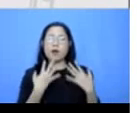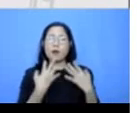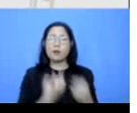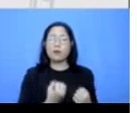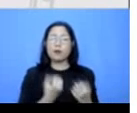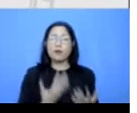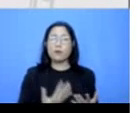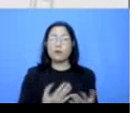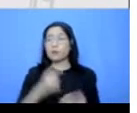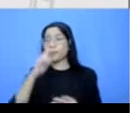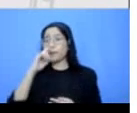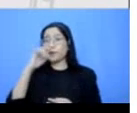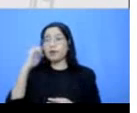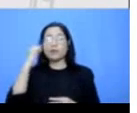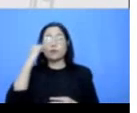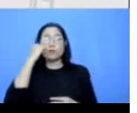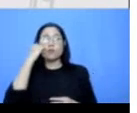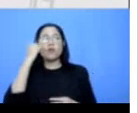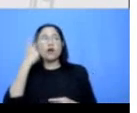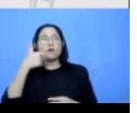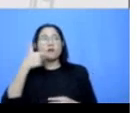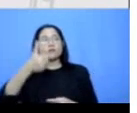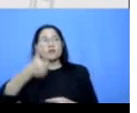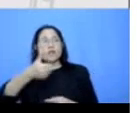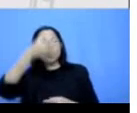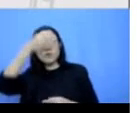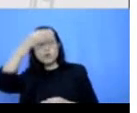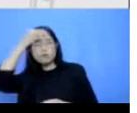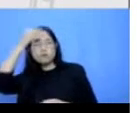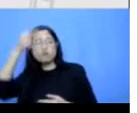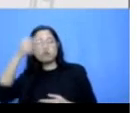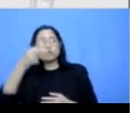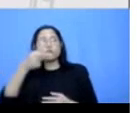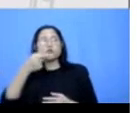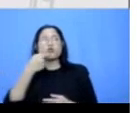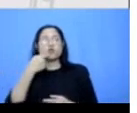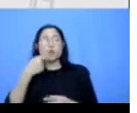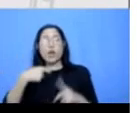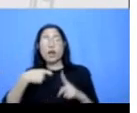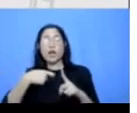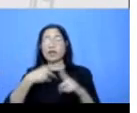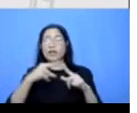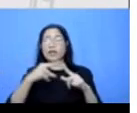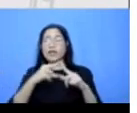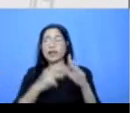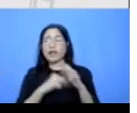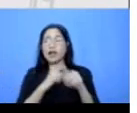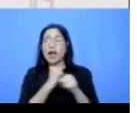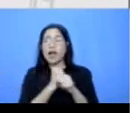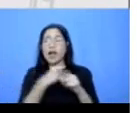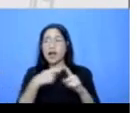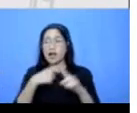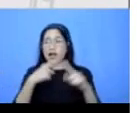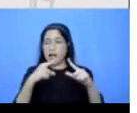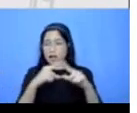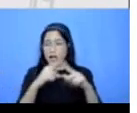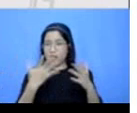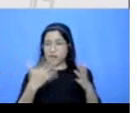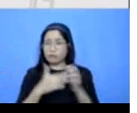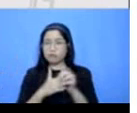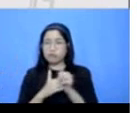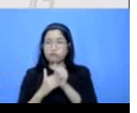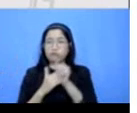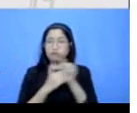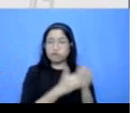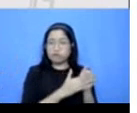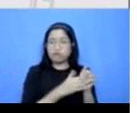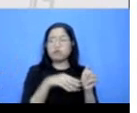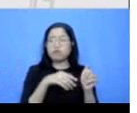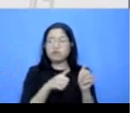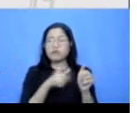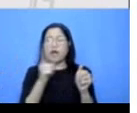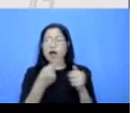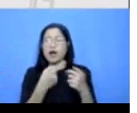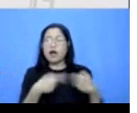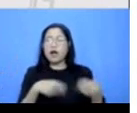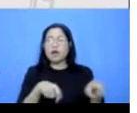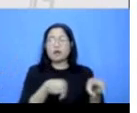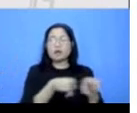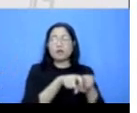dapat sebuah kerangka yang nanti bisa dijadikan sebagai to do list untuk adaptasi dalam menggunakan